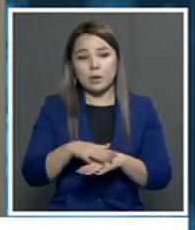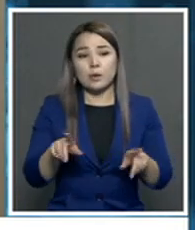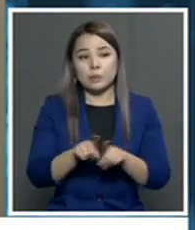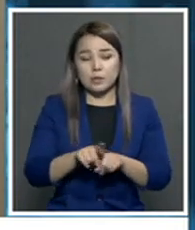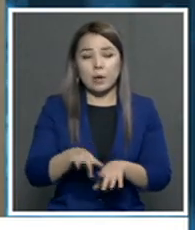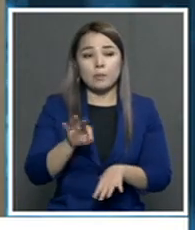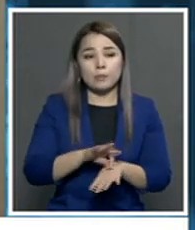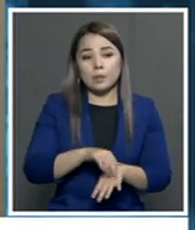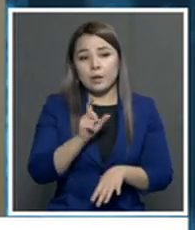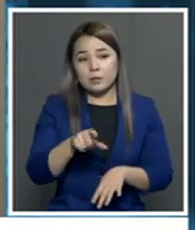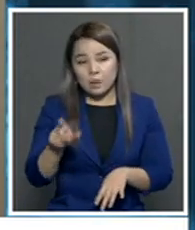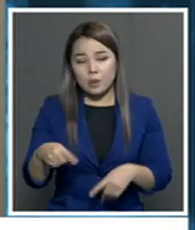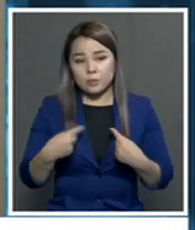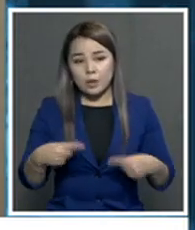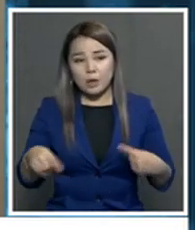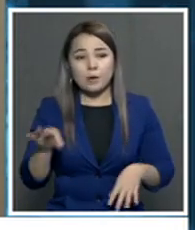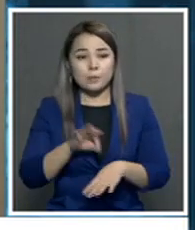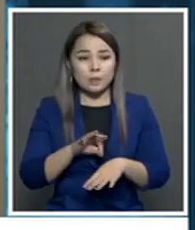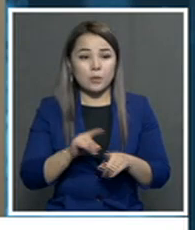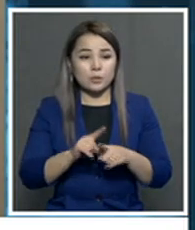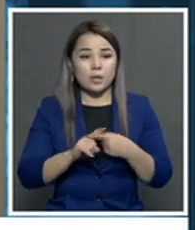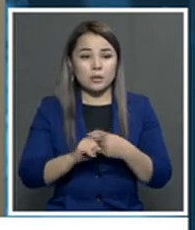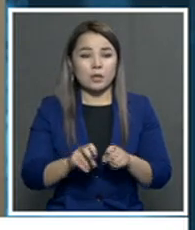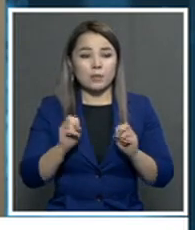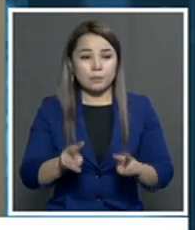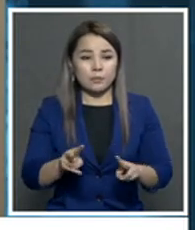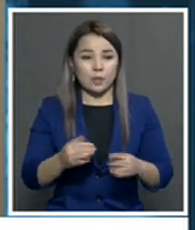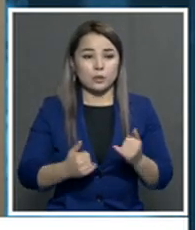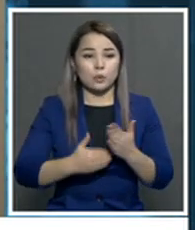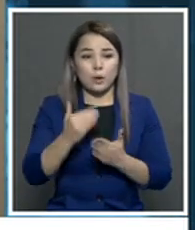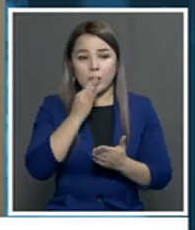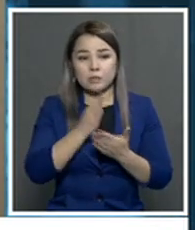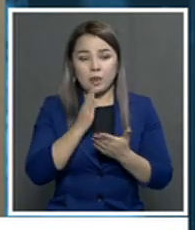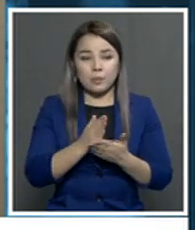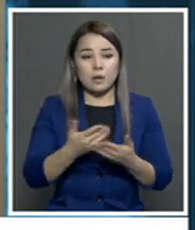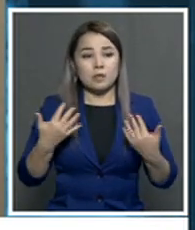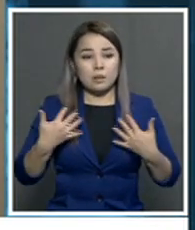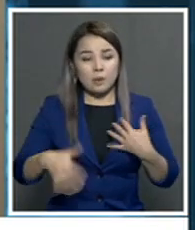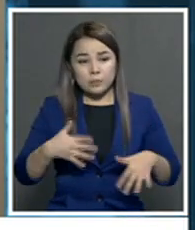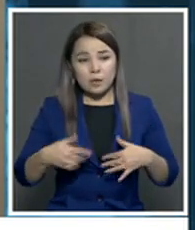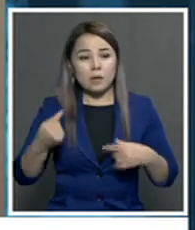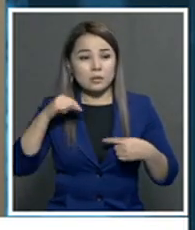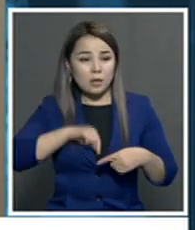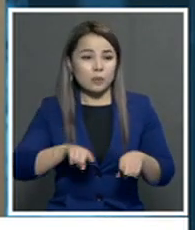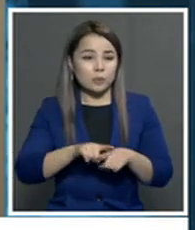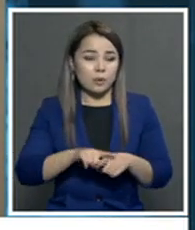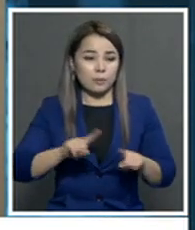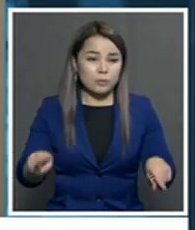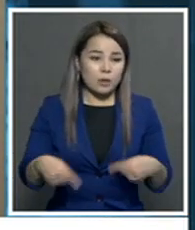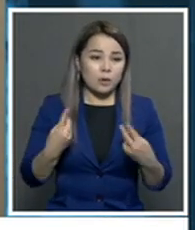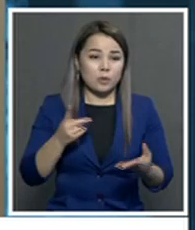бұл науқастар басқа ауруларға шалдығу қаупы жоғары. Ең алдымен иммунитетті қалпына келтіру